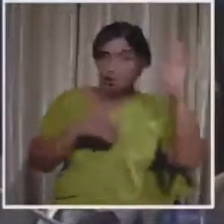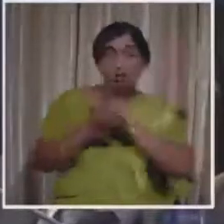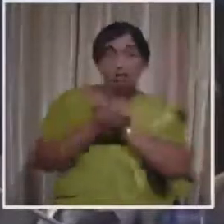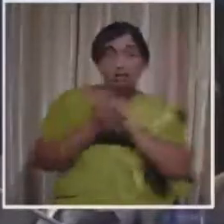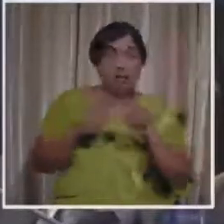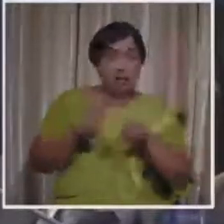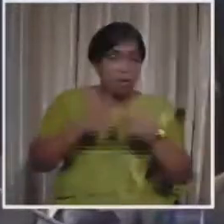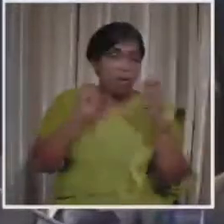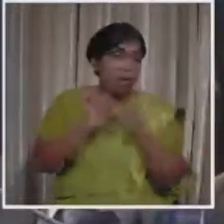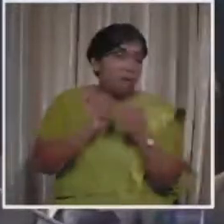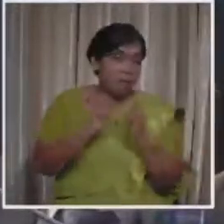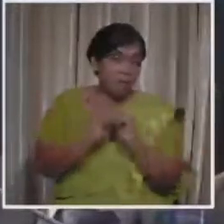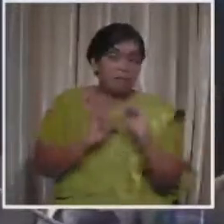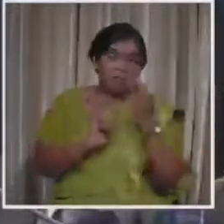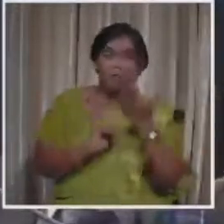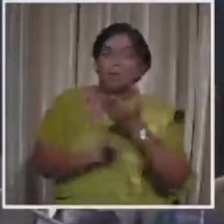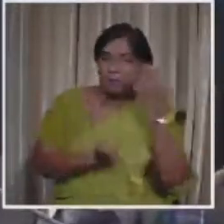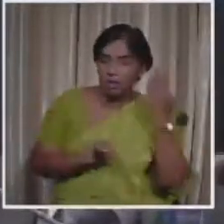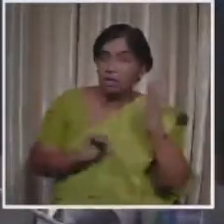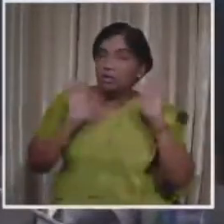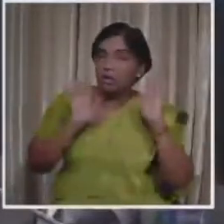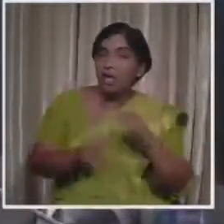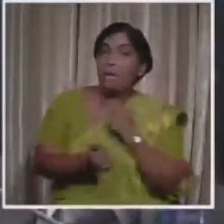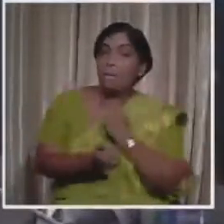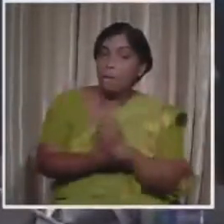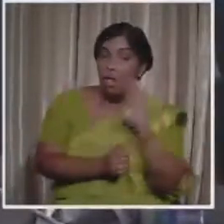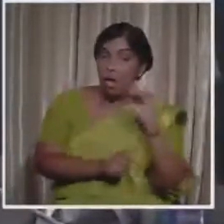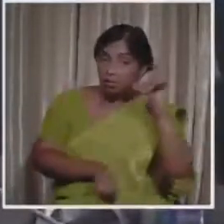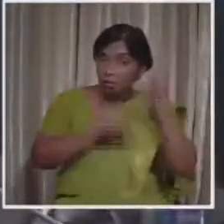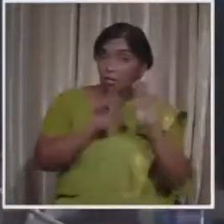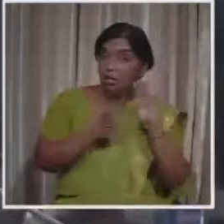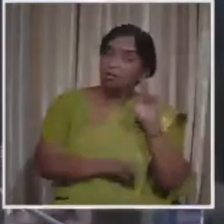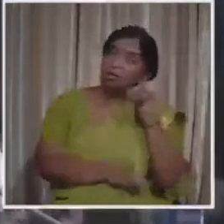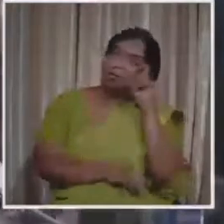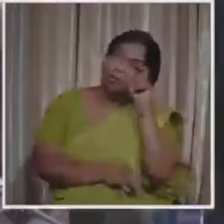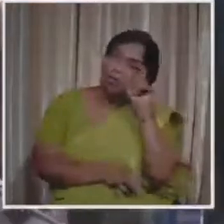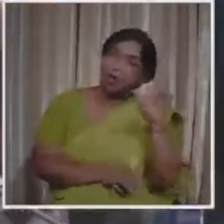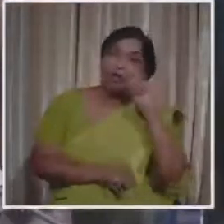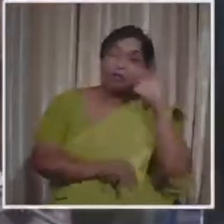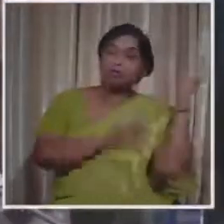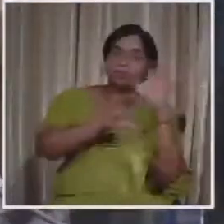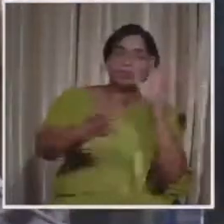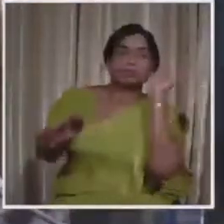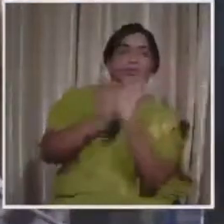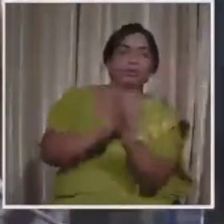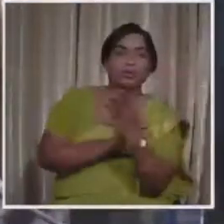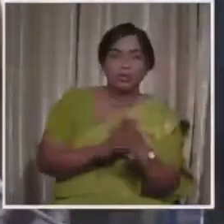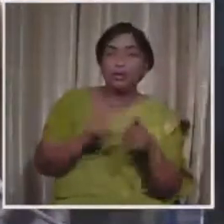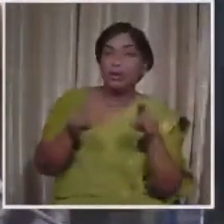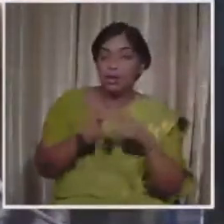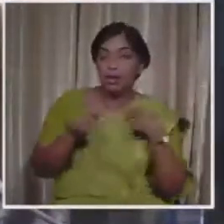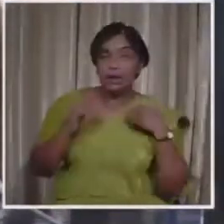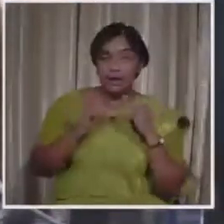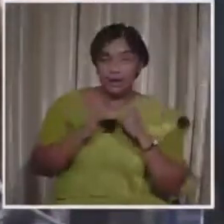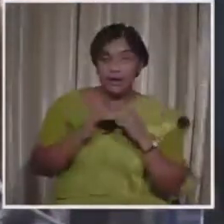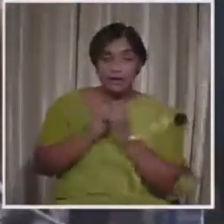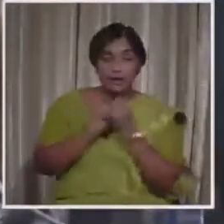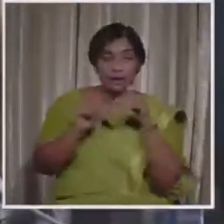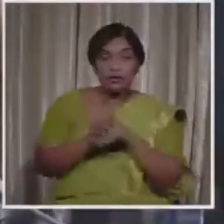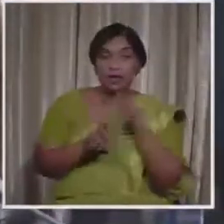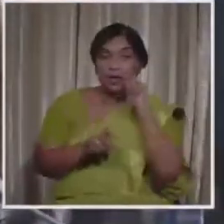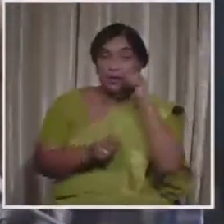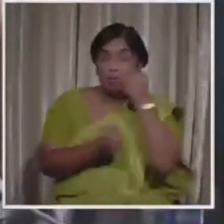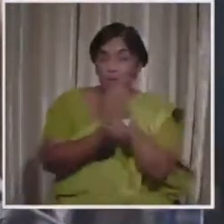වෙන සිද්ධියක් ඇති වෙන්න පුළුවන් කියලා. හැබැයි ඒ පොලිසිය 40 දෙනා බලයින්දි ගෙට ගිනි තිබ්බා. ඒ වගේම මගේ ගෙදර රාජකාරී හිටපු නිලධාරි